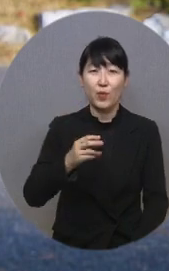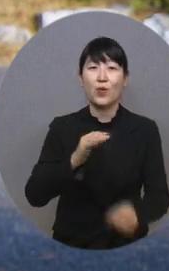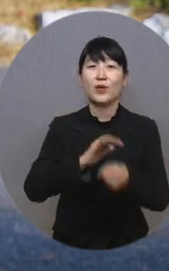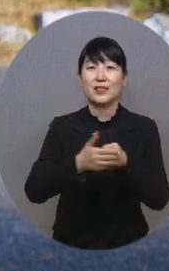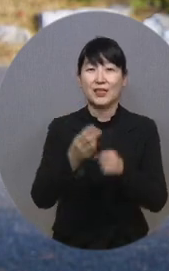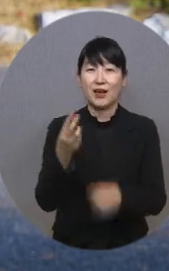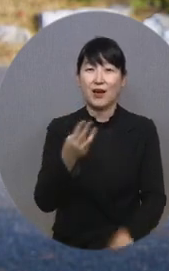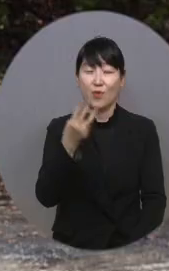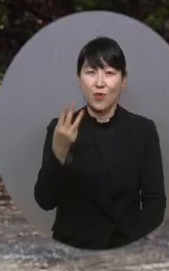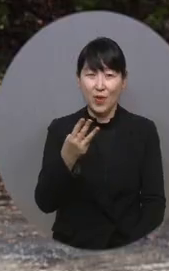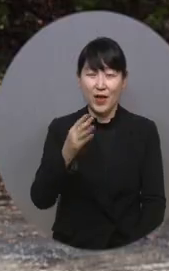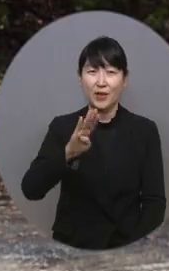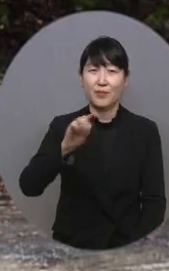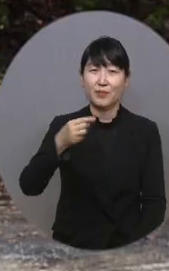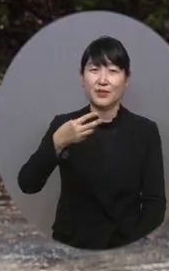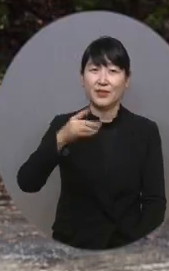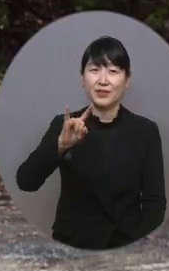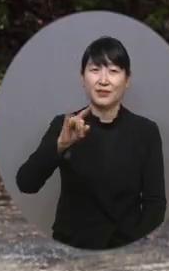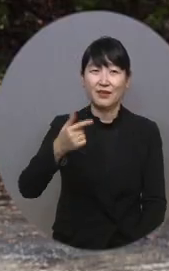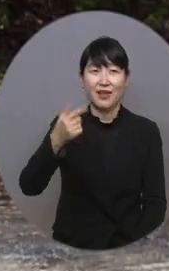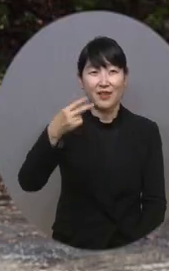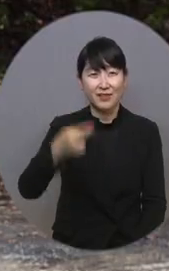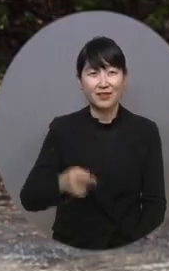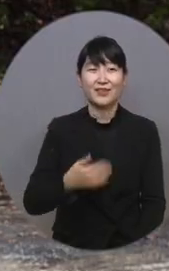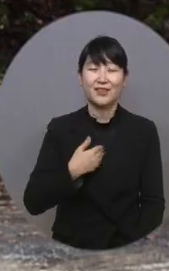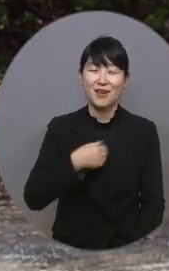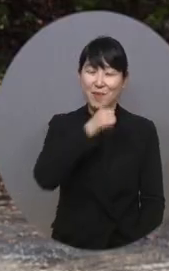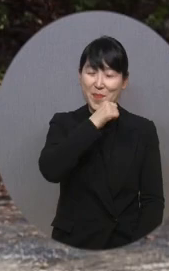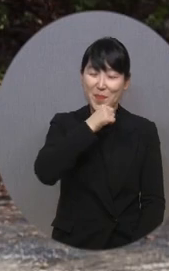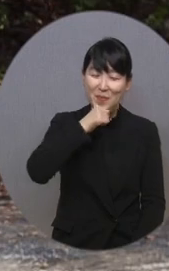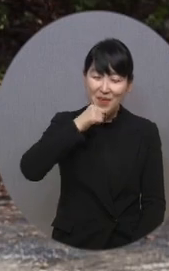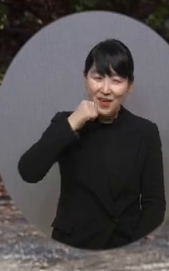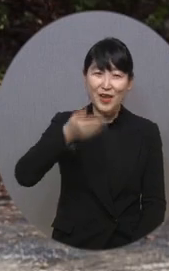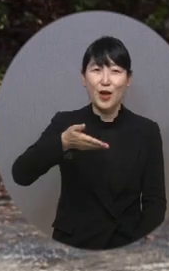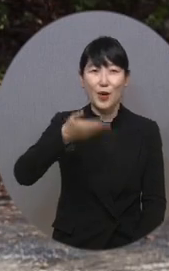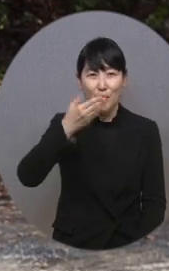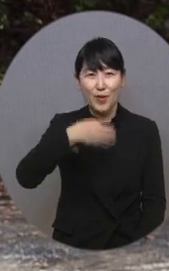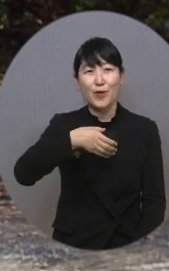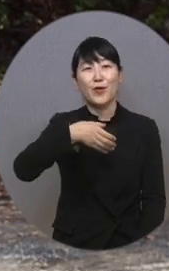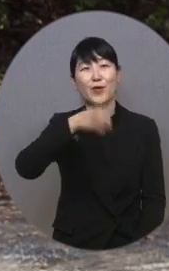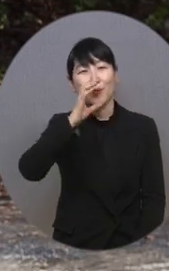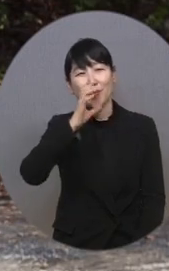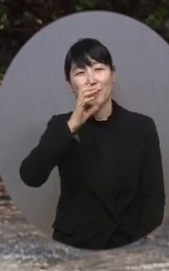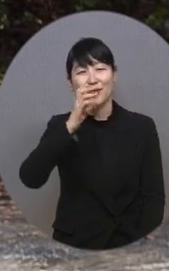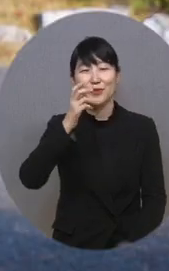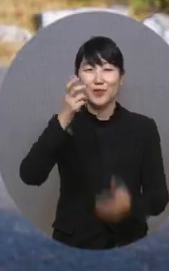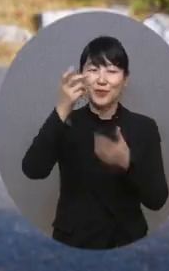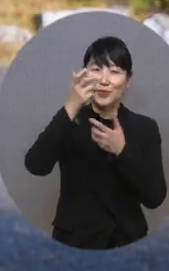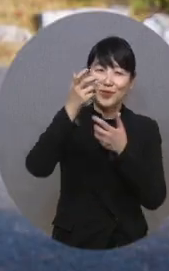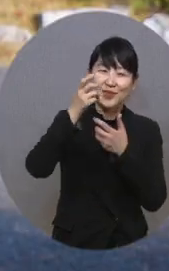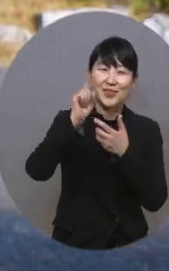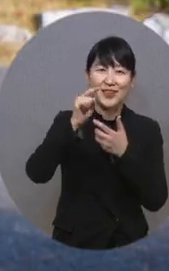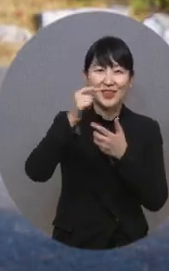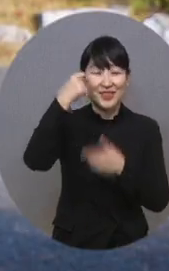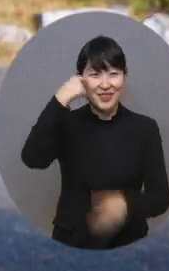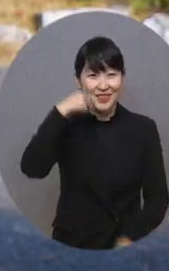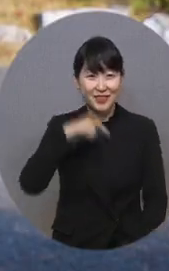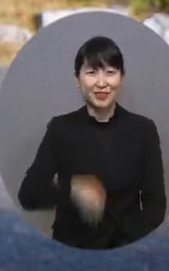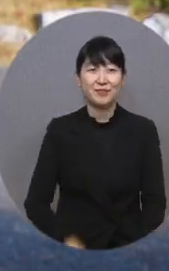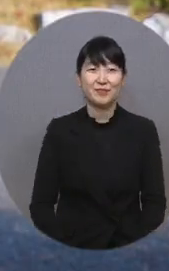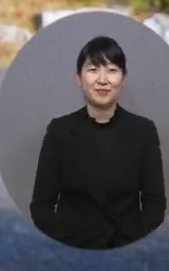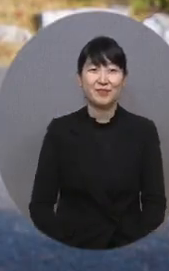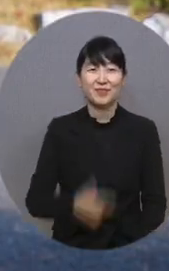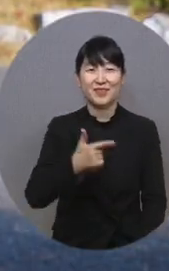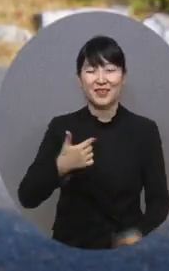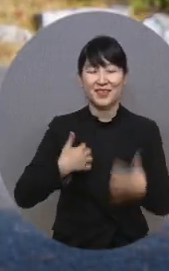그리고 브랜디까지 저는 오늘 너무 맛있게 먹고 취하고 약간 알딸딸한 기분인데